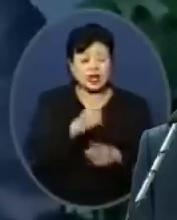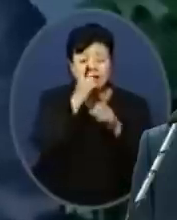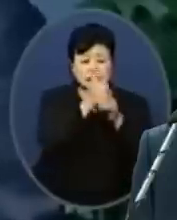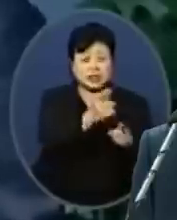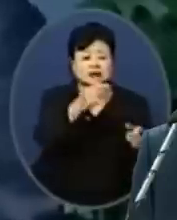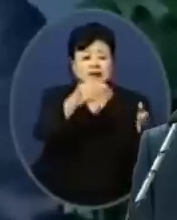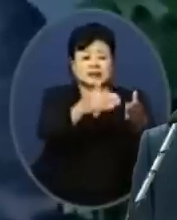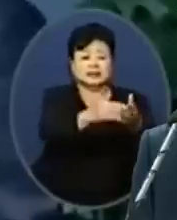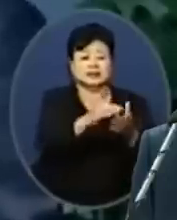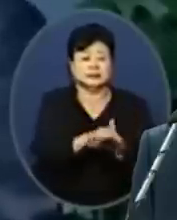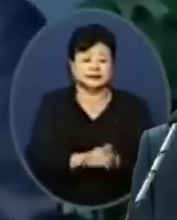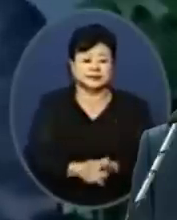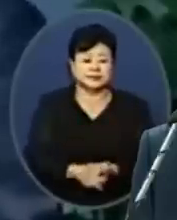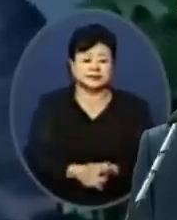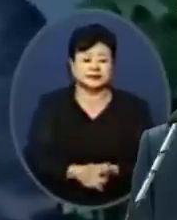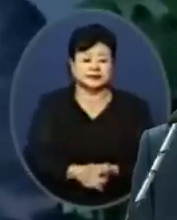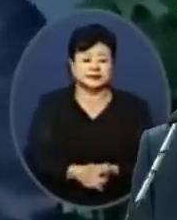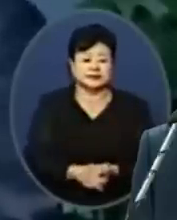것입니다.